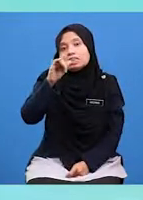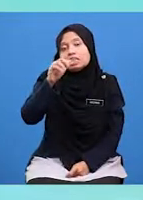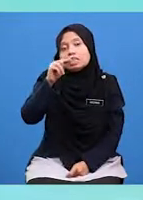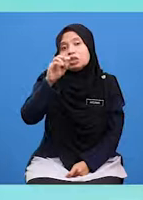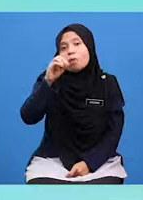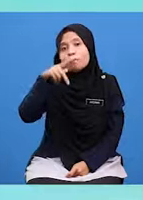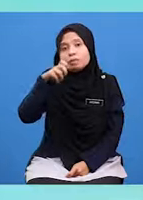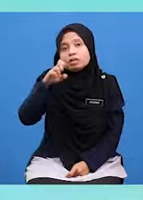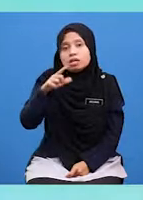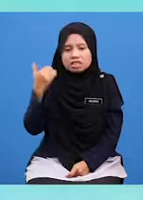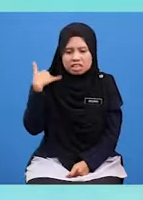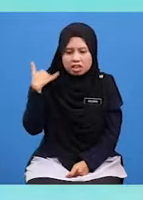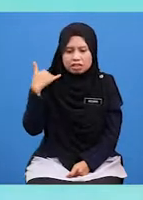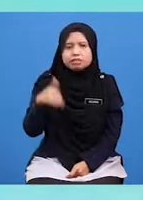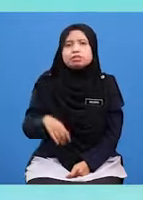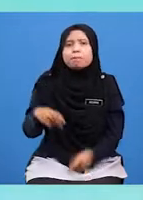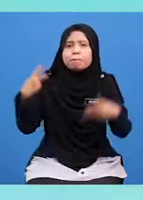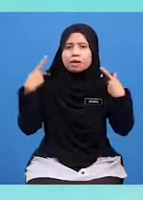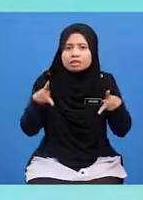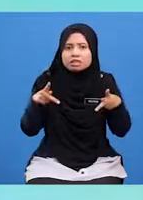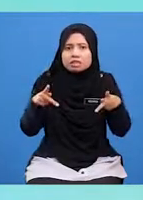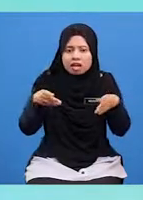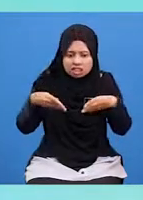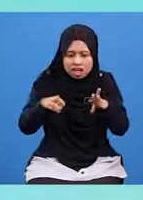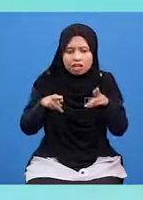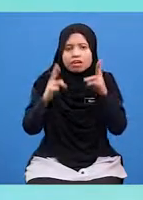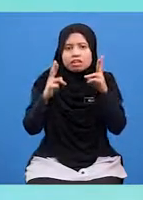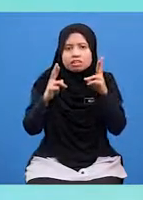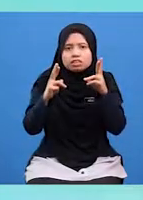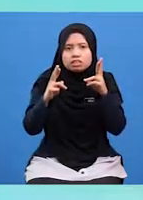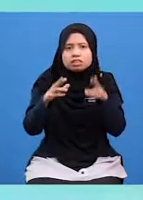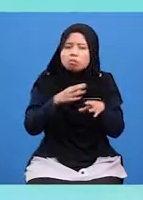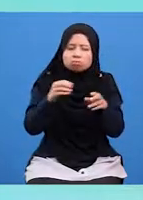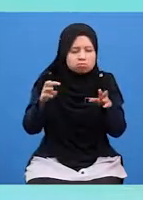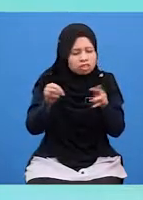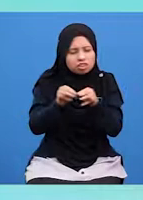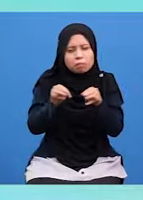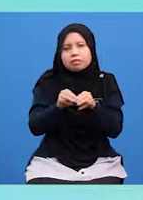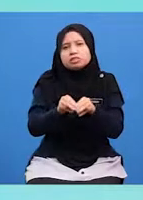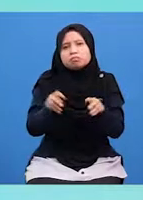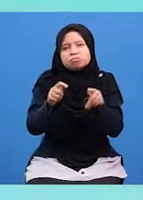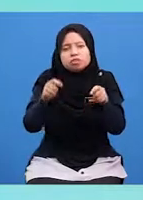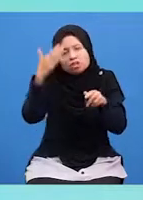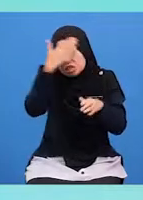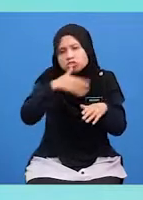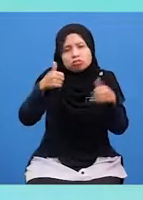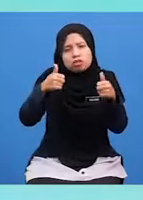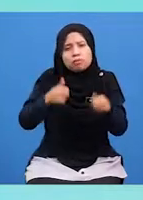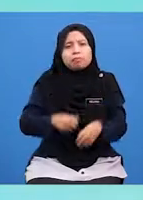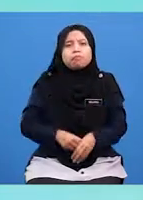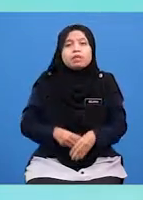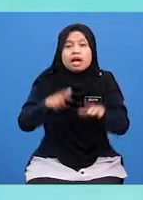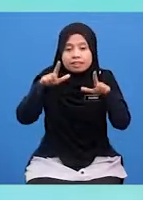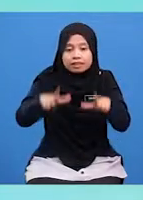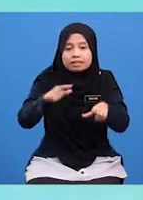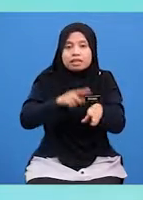dengan pasar, jalan raya yang diperbuat daripada batu serta gereja yang bernama Santa Sofia yang